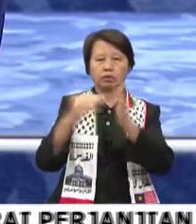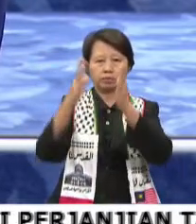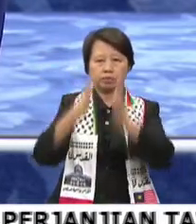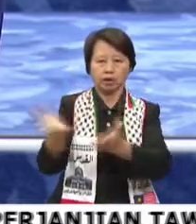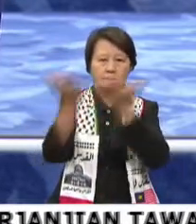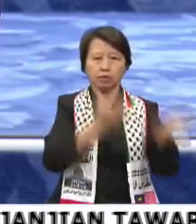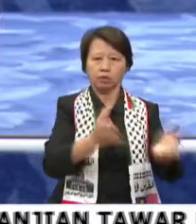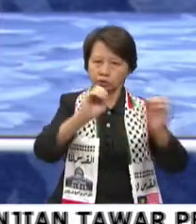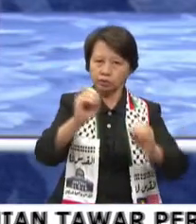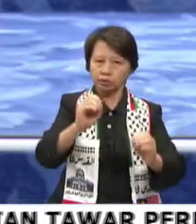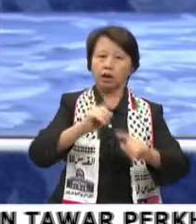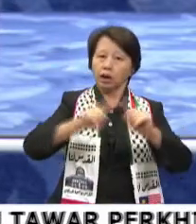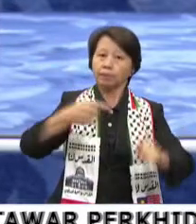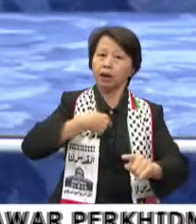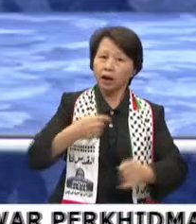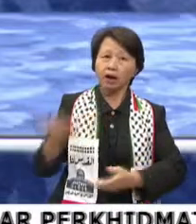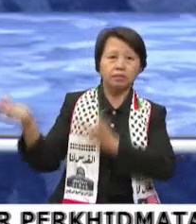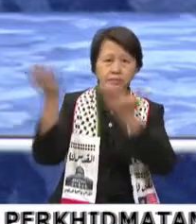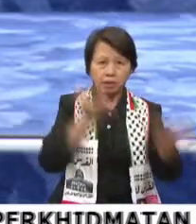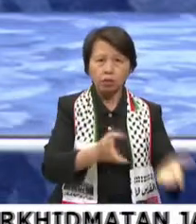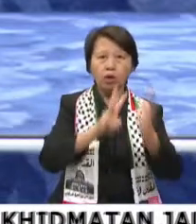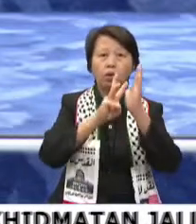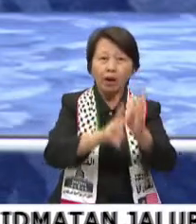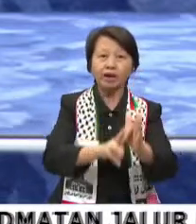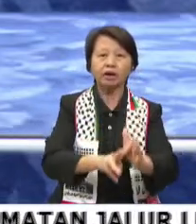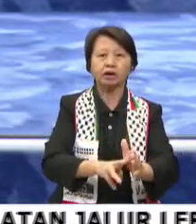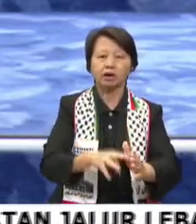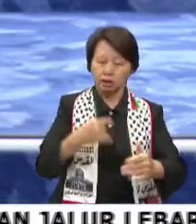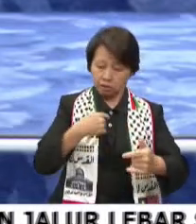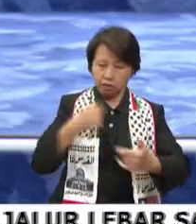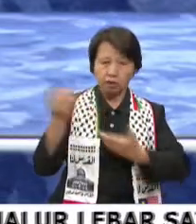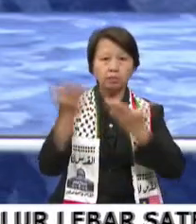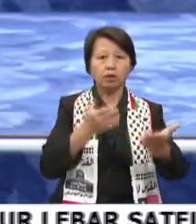baw saya bawa wakil